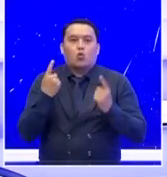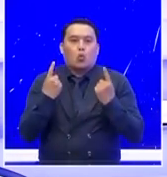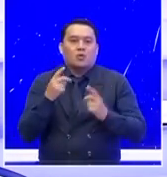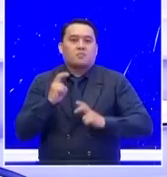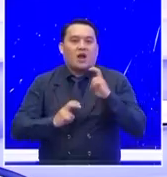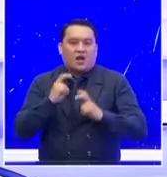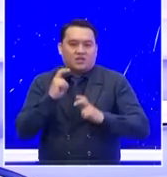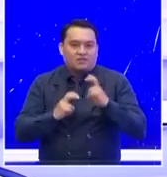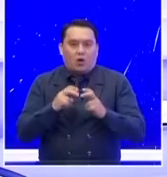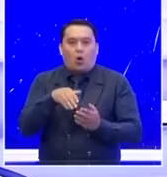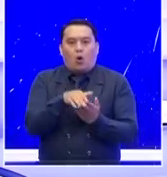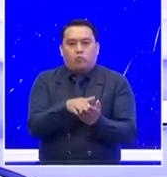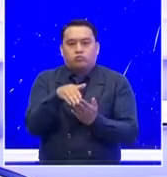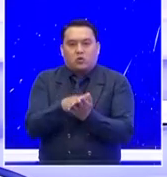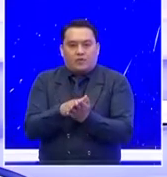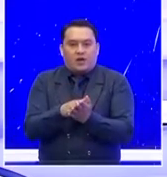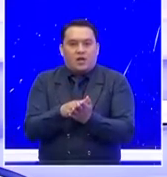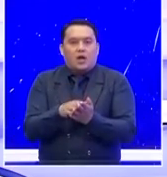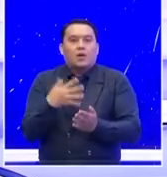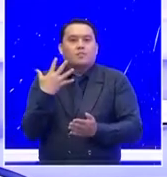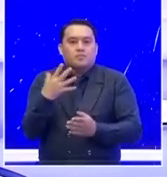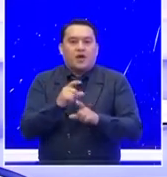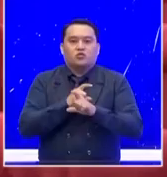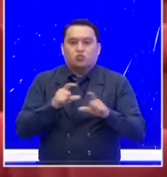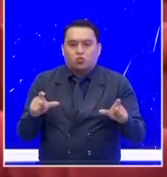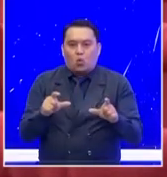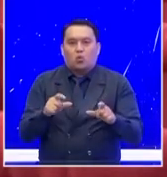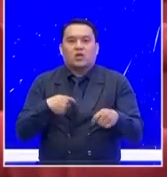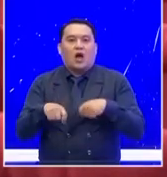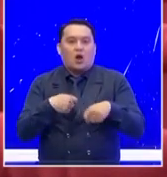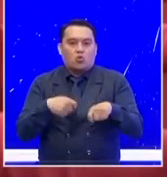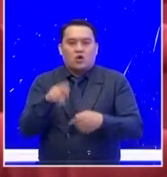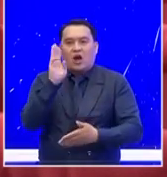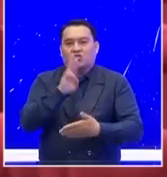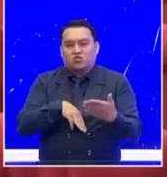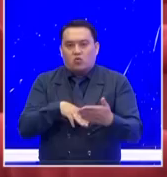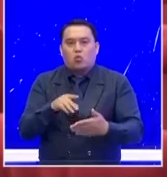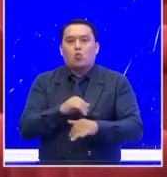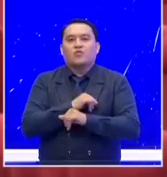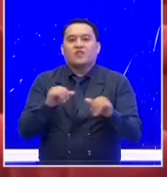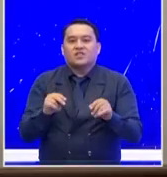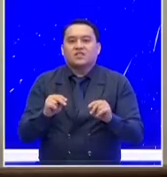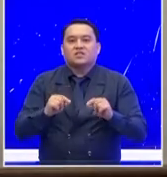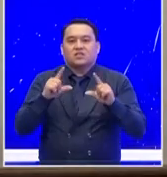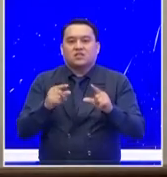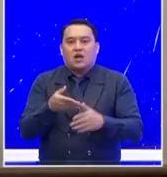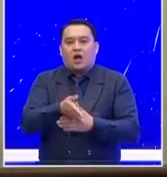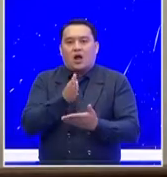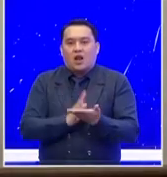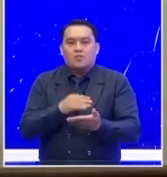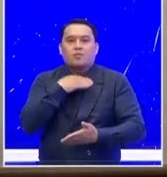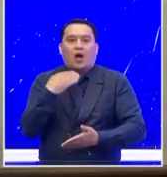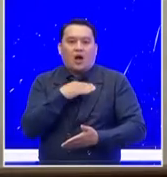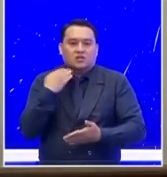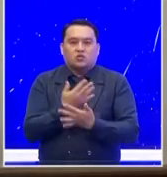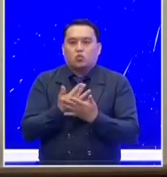крупных производителя и оптовых поставщика. 5 субъектов внутренней торговли оштрафованы за увеличение цен на хлеб, мясо и